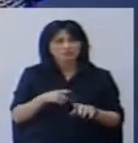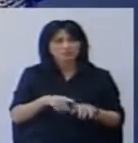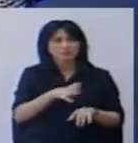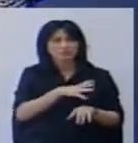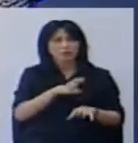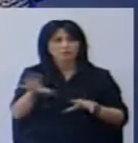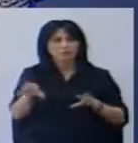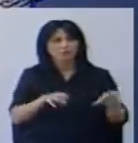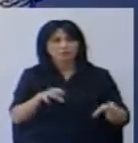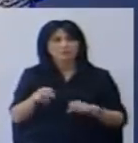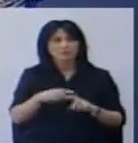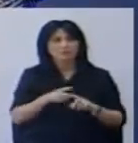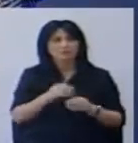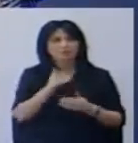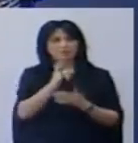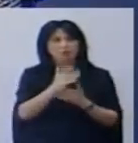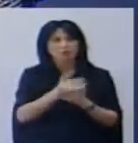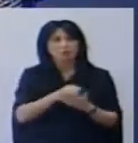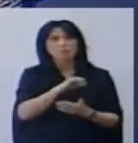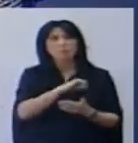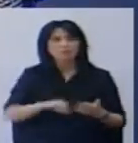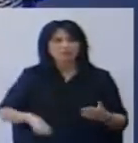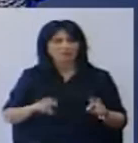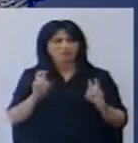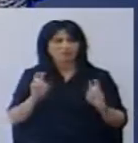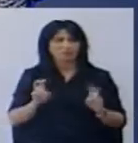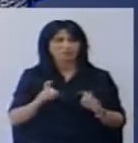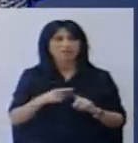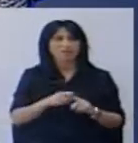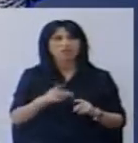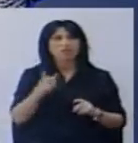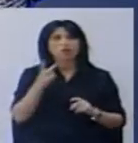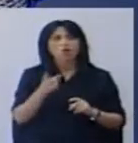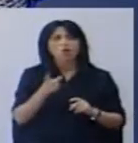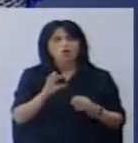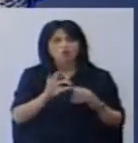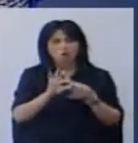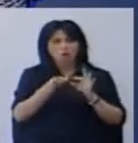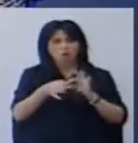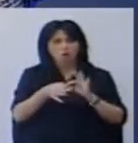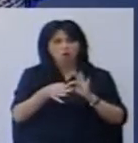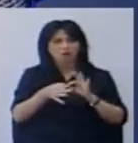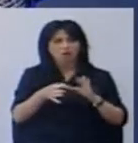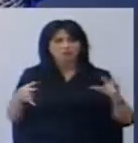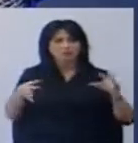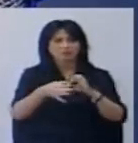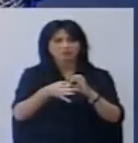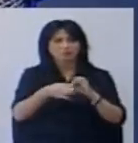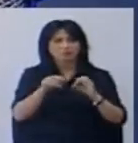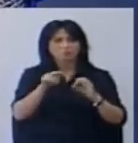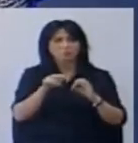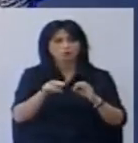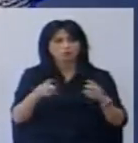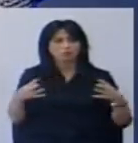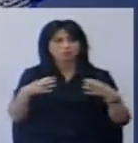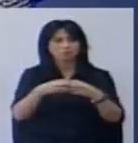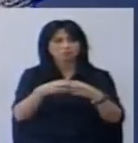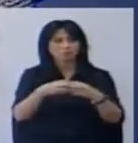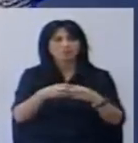იმიტომ ვეძახი მე და ნომენკლატურულ მაფიას, სწორედ იმიტომ ვეძახი, რომ ეს ორი რგოლი ძალიან კარგად შეერწყა ფოთში ერთმანეთს